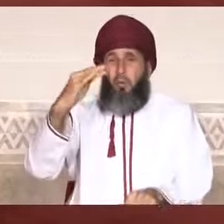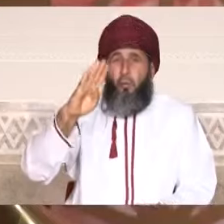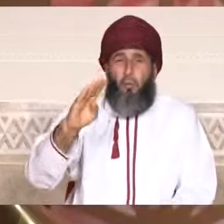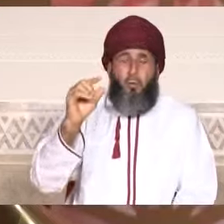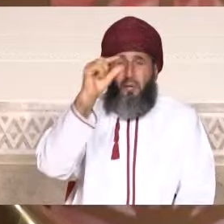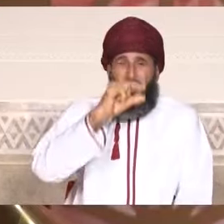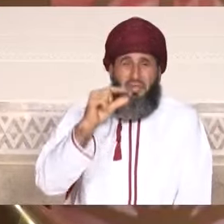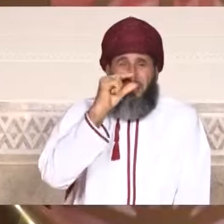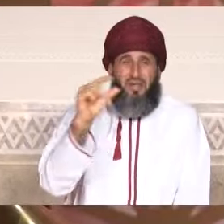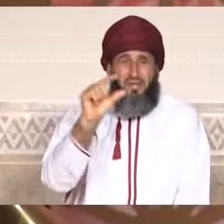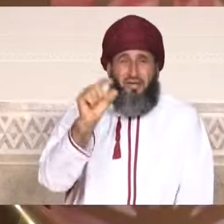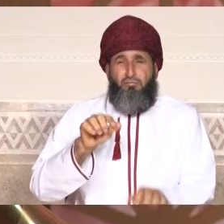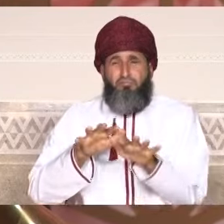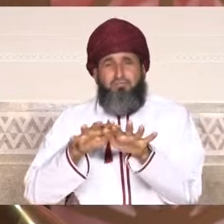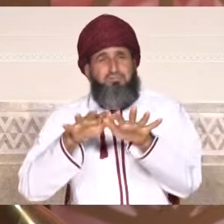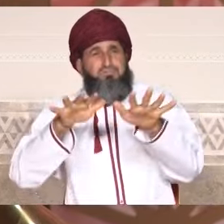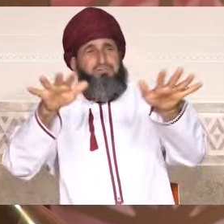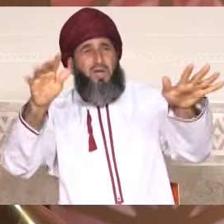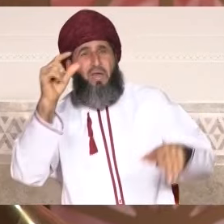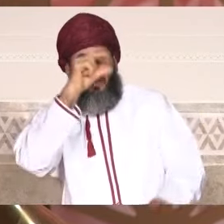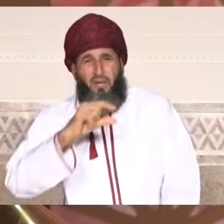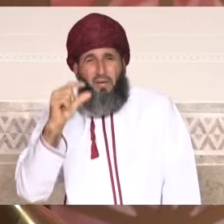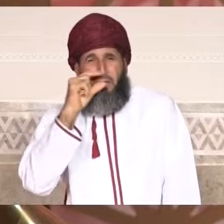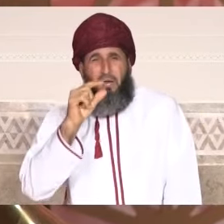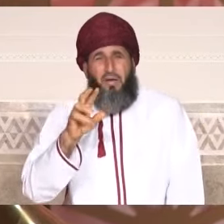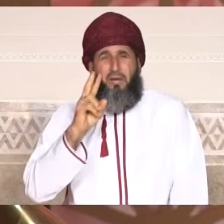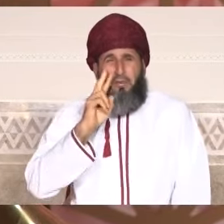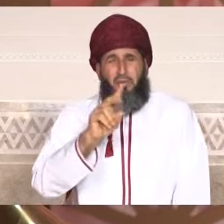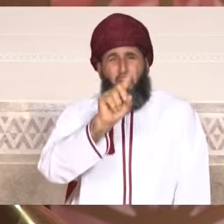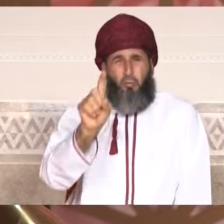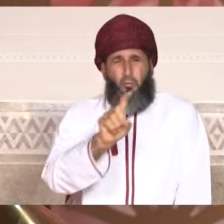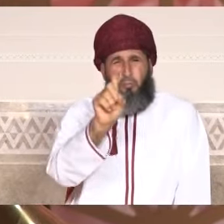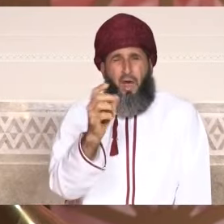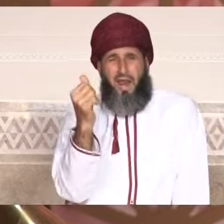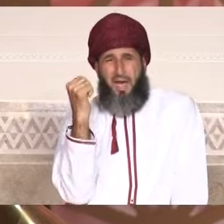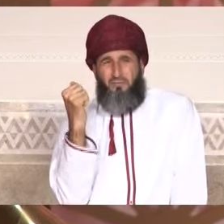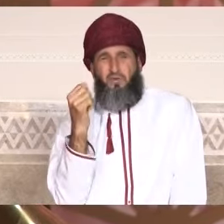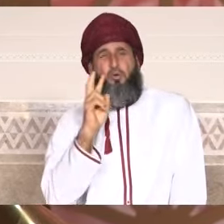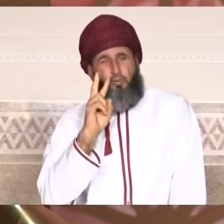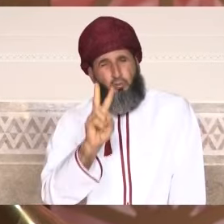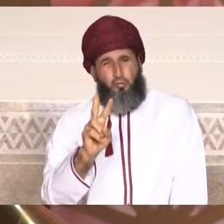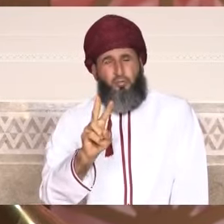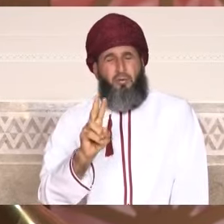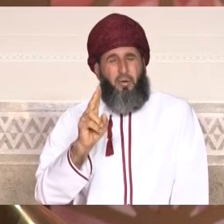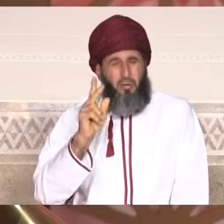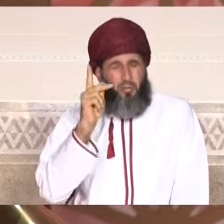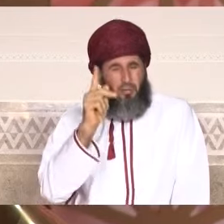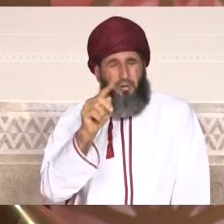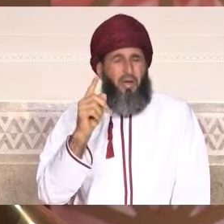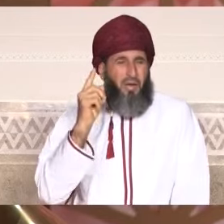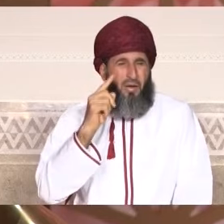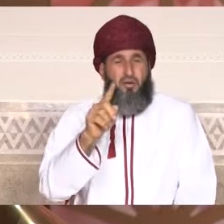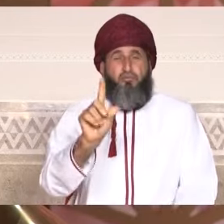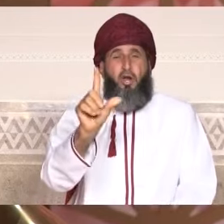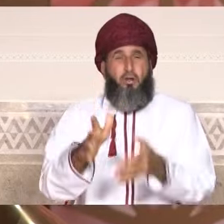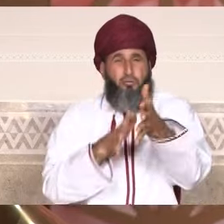الدين وإلى نشر دين الله تبارك وتعالى، كما رأينا في أسئلة الأمس، وكما نظن أننا سنسمع منهم